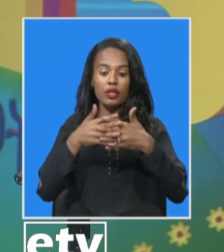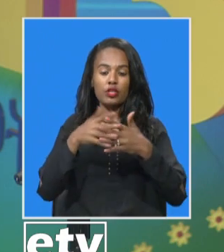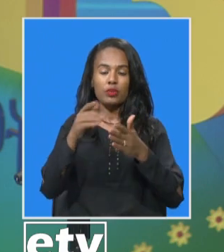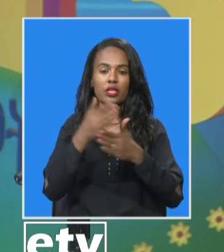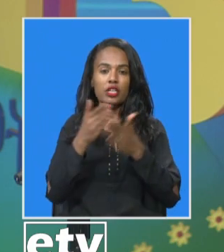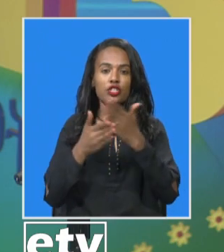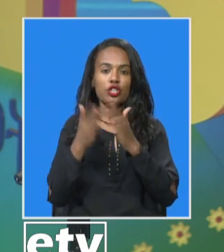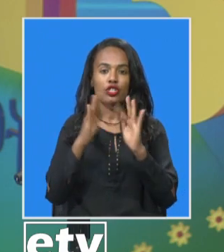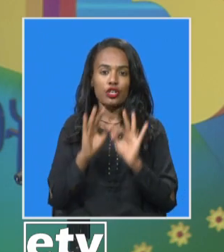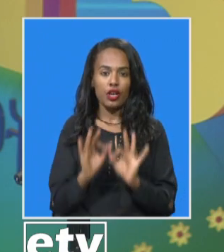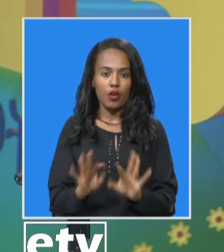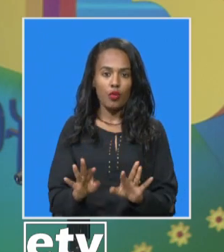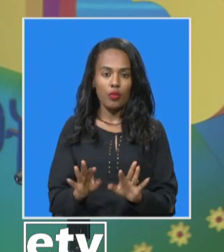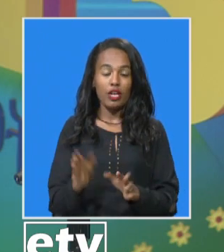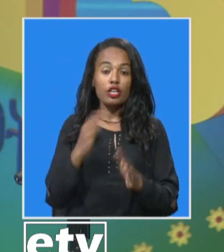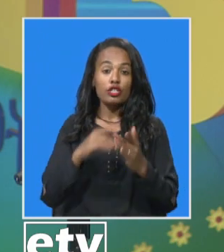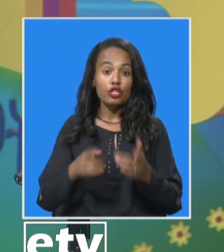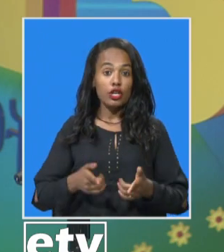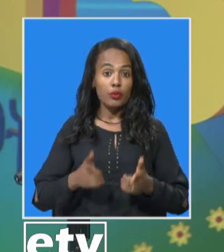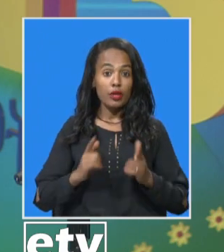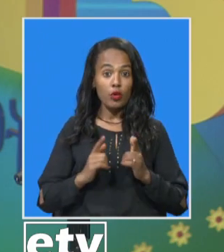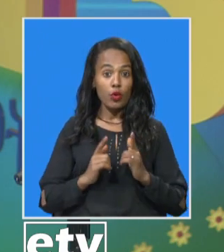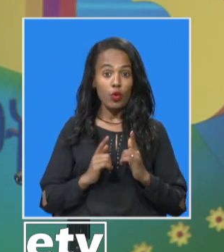ደረጃ ችግር የሚኖረው